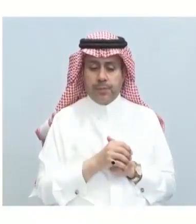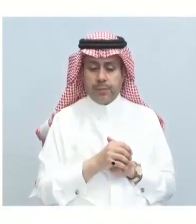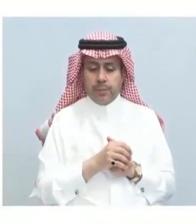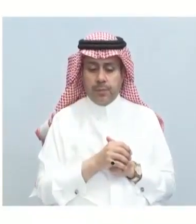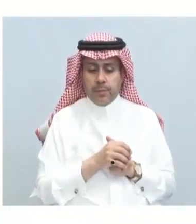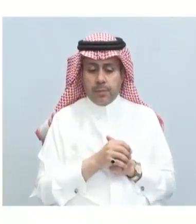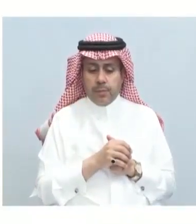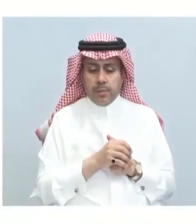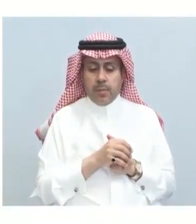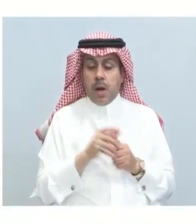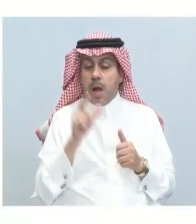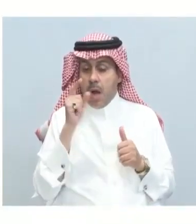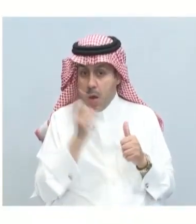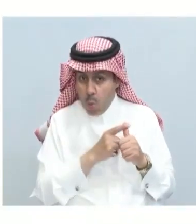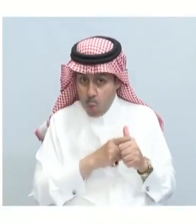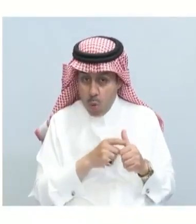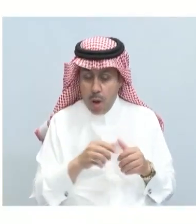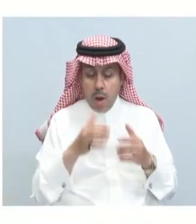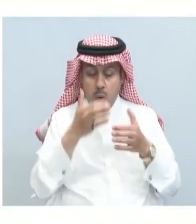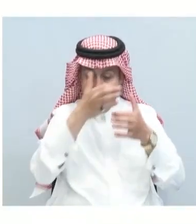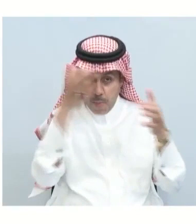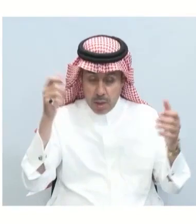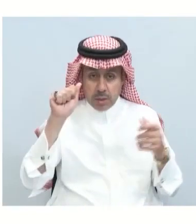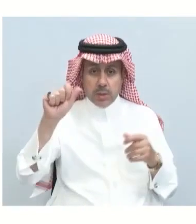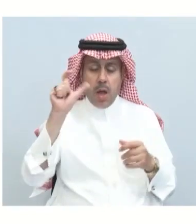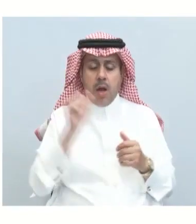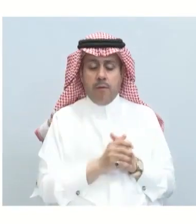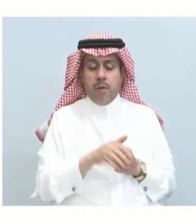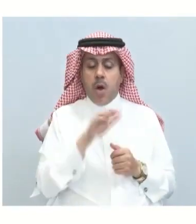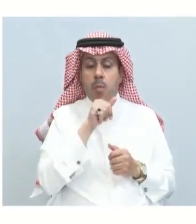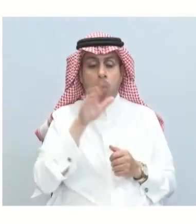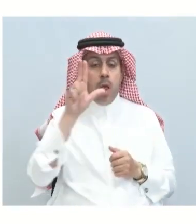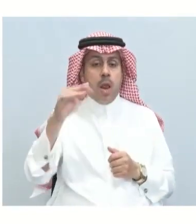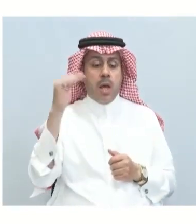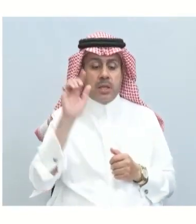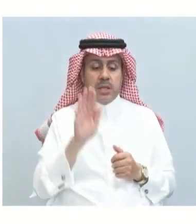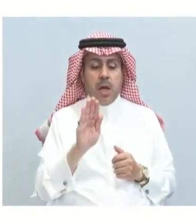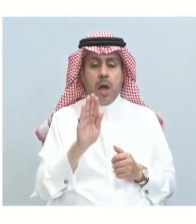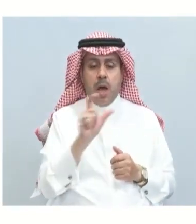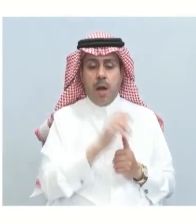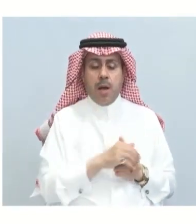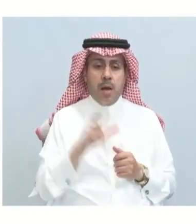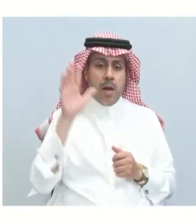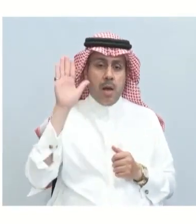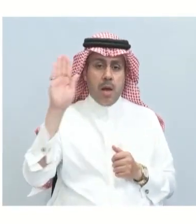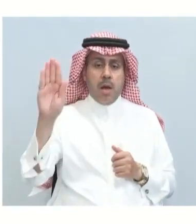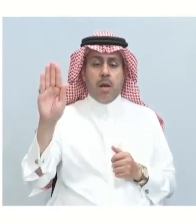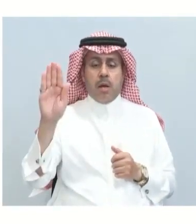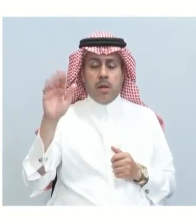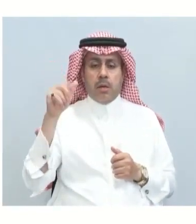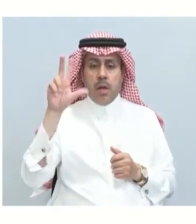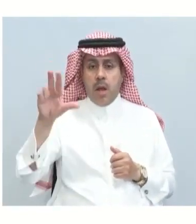التشابه اول من صنف في هذا الفن هو ابو الحسن علي بن حمزه الكسائي رحمه الله تعالى متوفى سنه